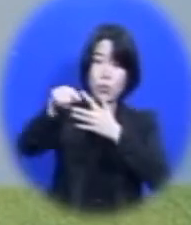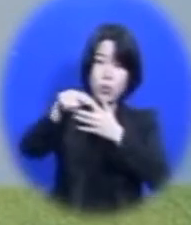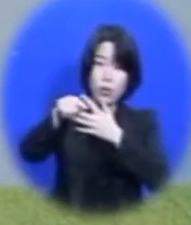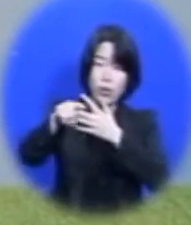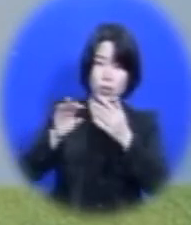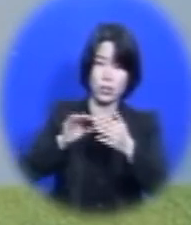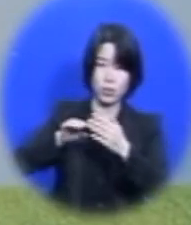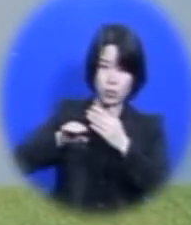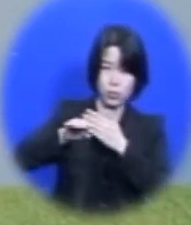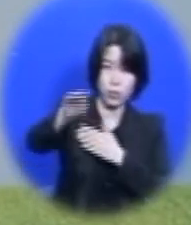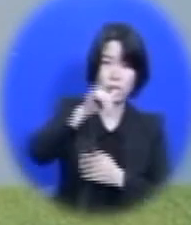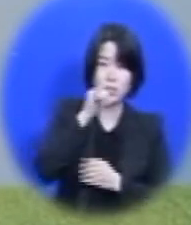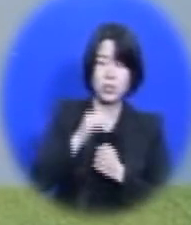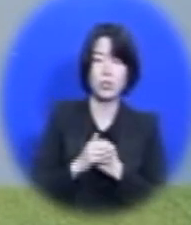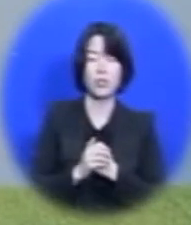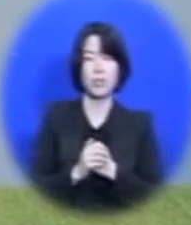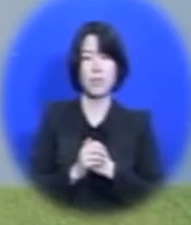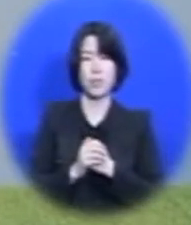산을 지나갔습니다.